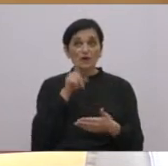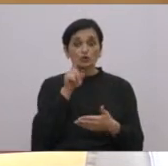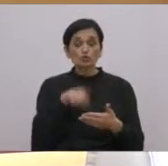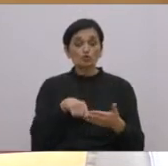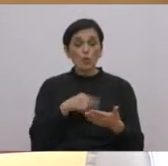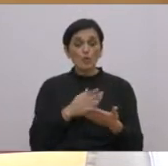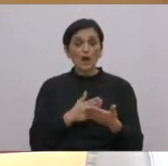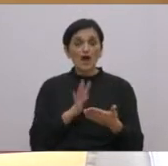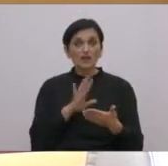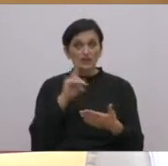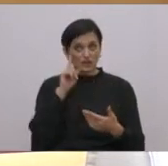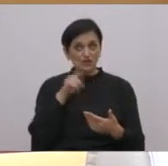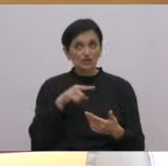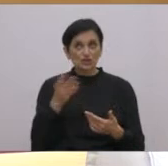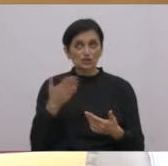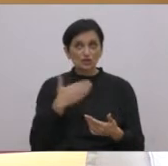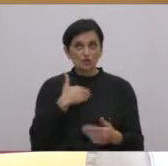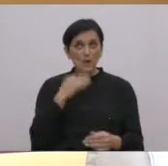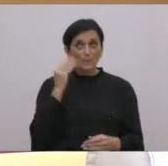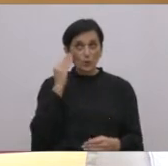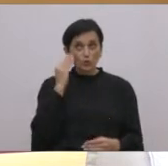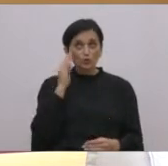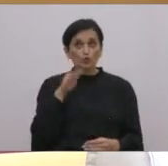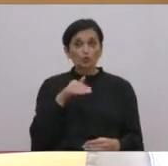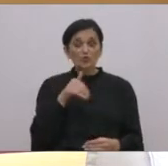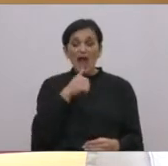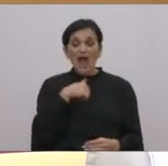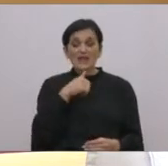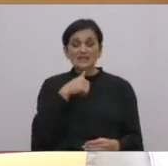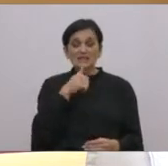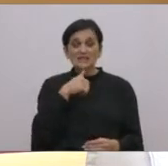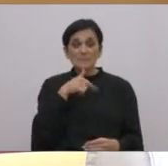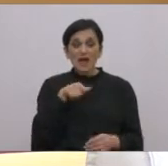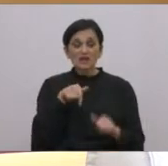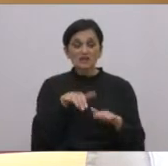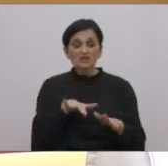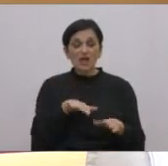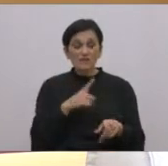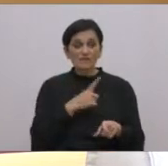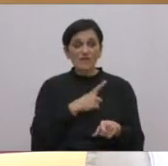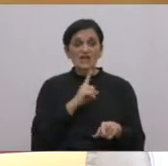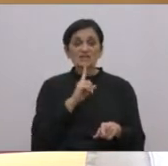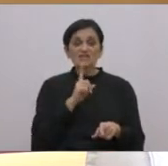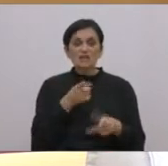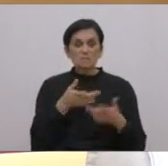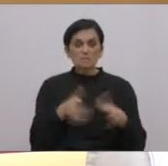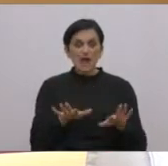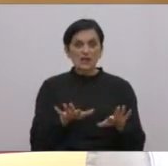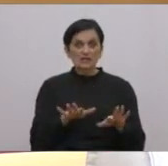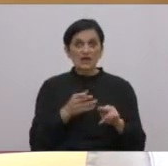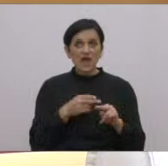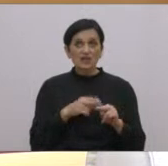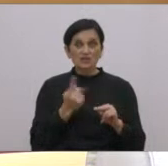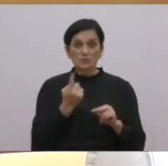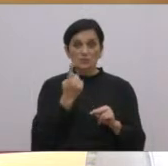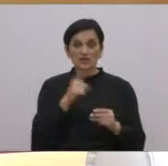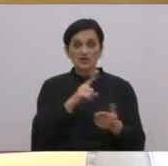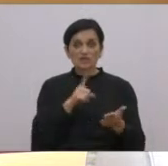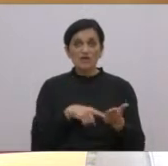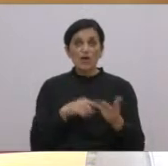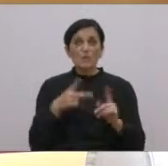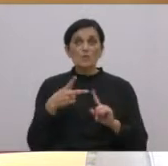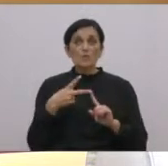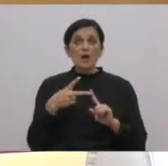გვაქვს, იცით თქვენ ჩემი მოსაზრება, თუნდაც იმიტომ რომ ექსპერტიზის ასე თქვა დასკვნას ველოდები წელიწადზე მეტია. ეს პირველი შეკითხვა.